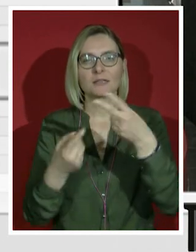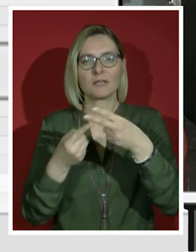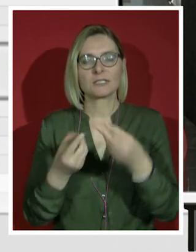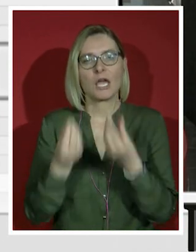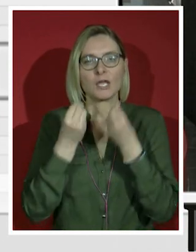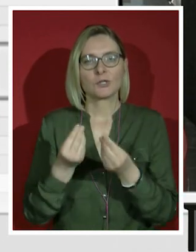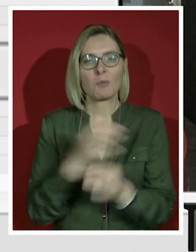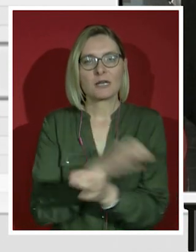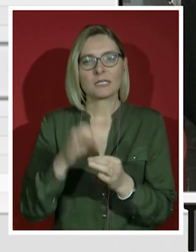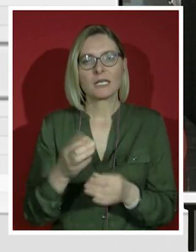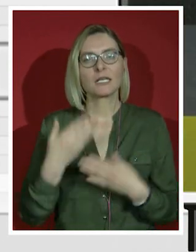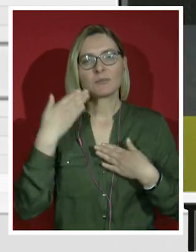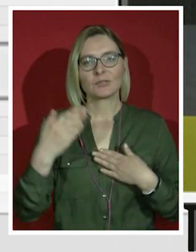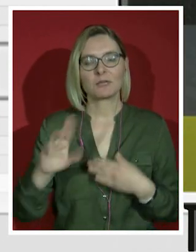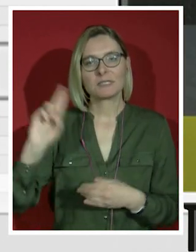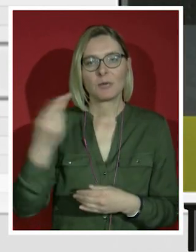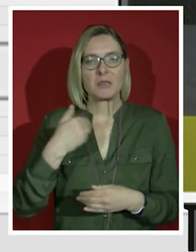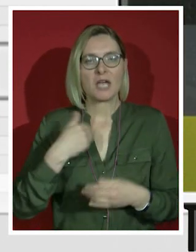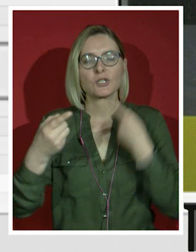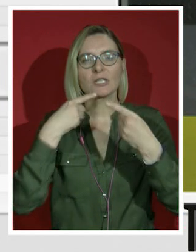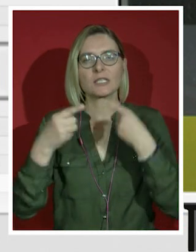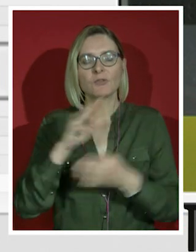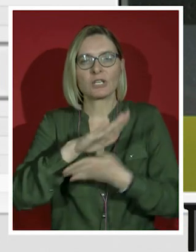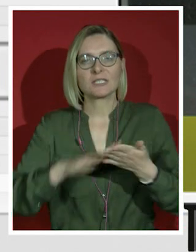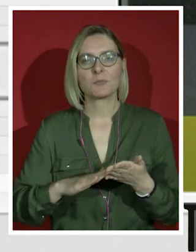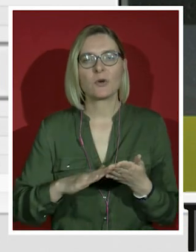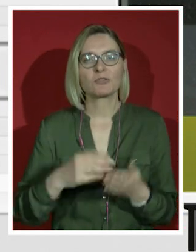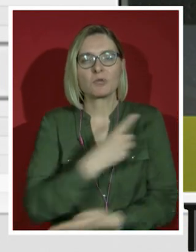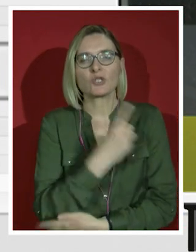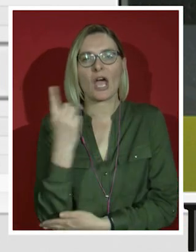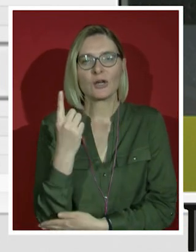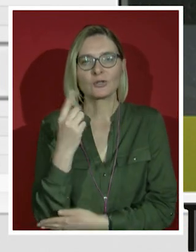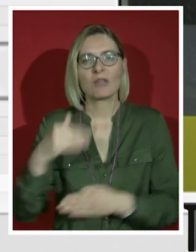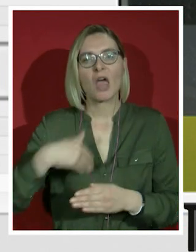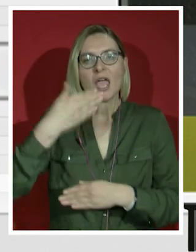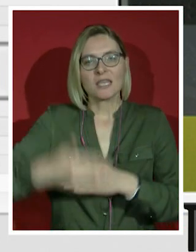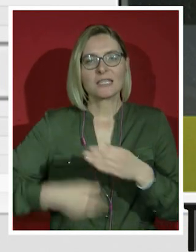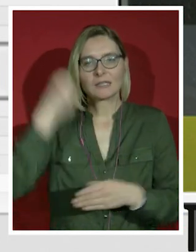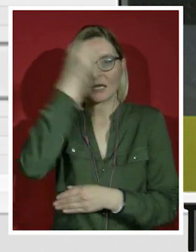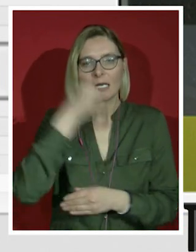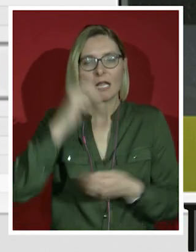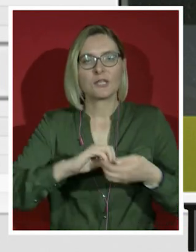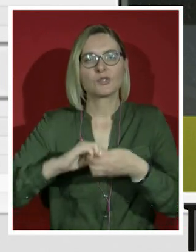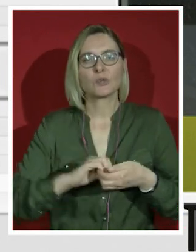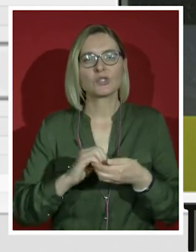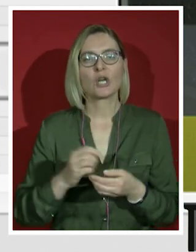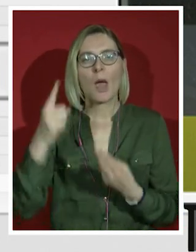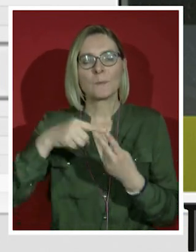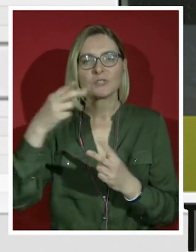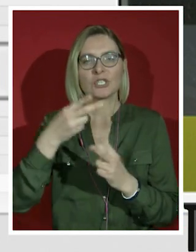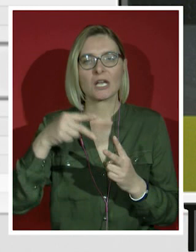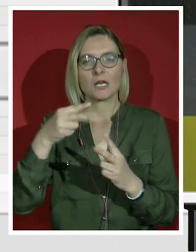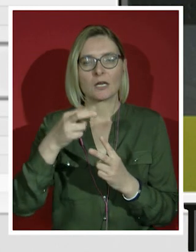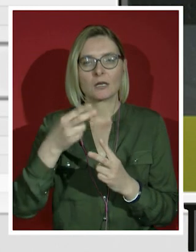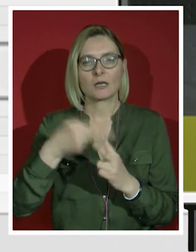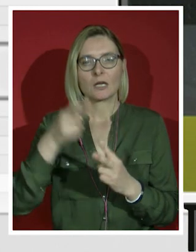ден, благодарим за поканата. Нашиот разговор ќе го започнеме со она што е актуелно. Идната недела Сдруженијето на пчелари одбележува